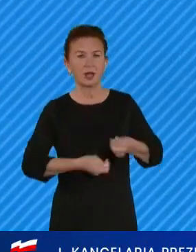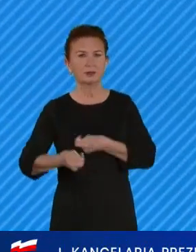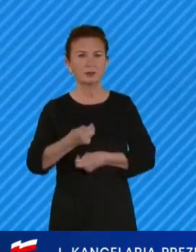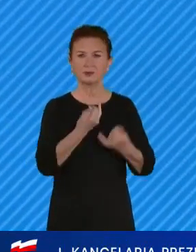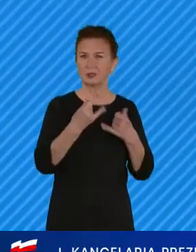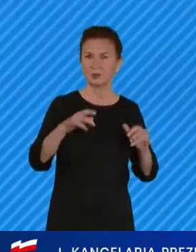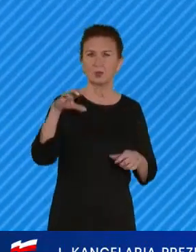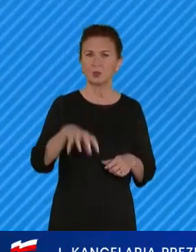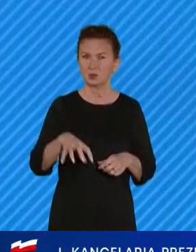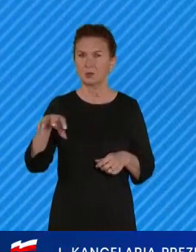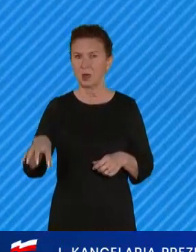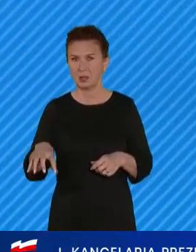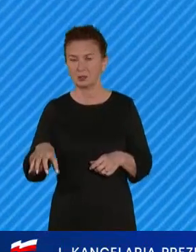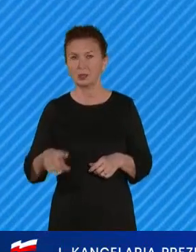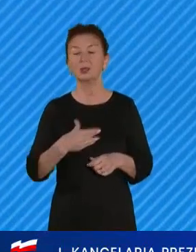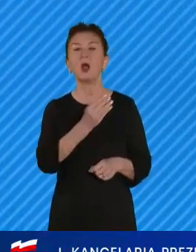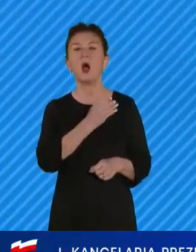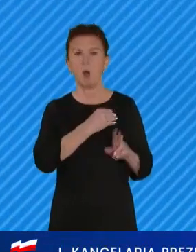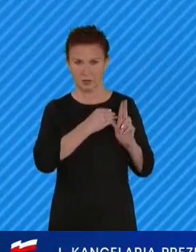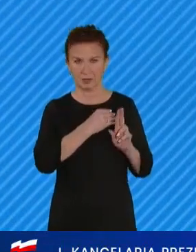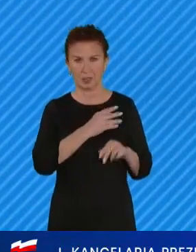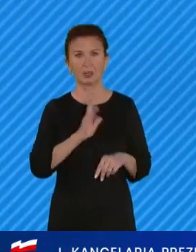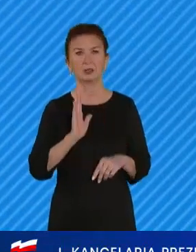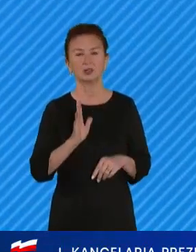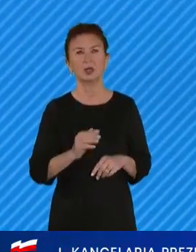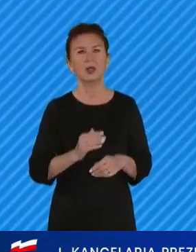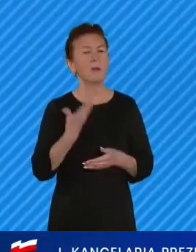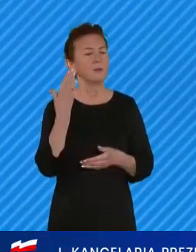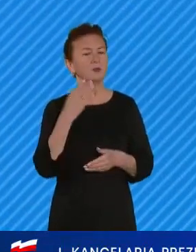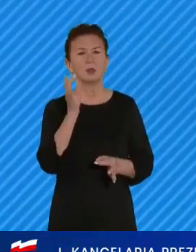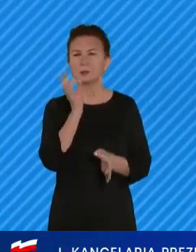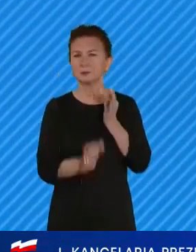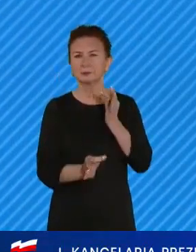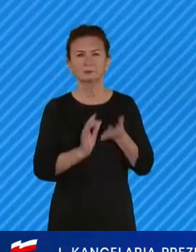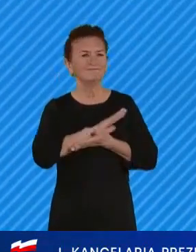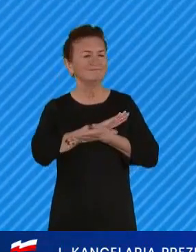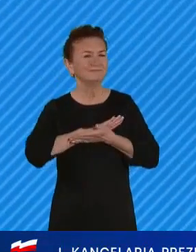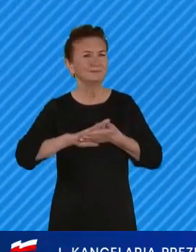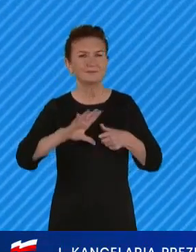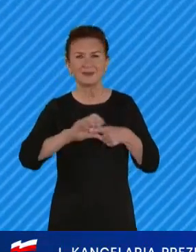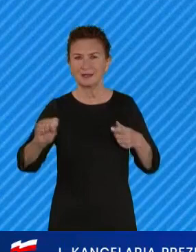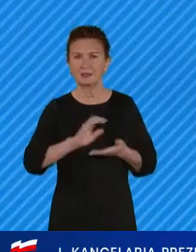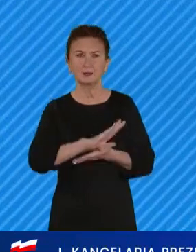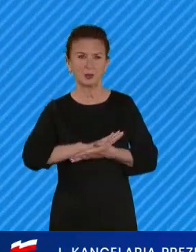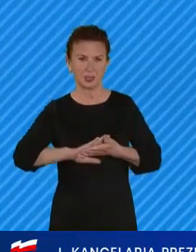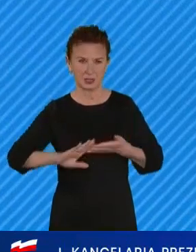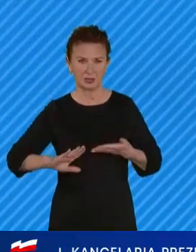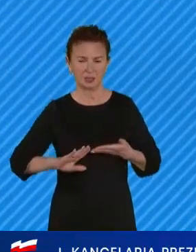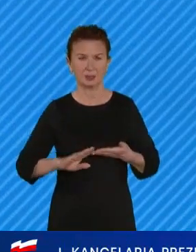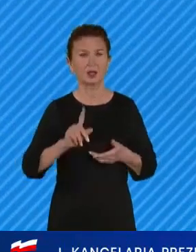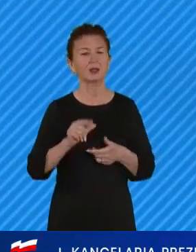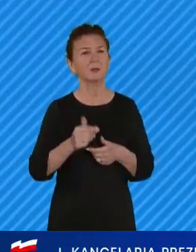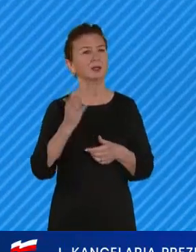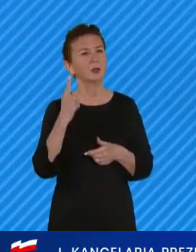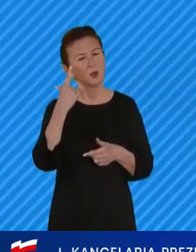i w najwyższym obiecali nam, że w najwyższym reżimie sanitarnym będą dbali o to, żeby była odpowiednio